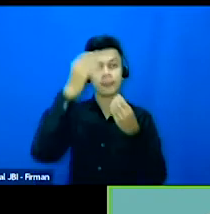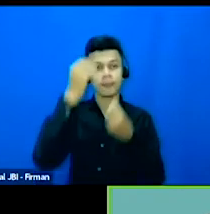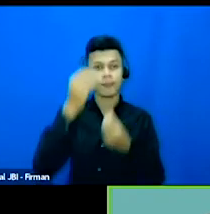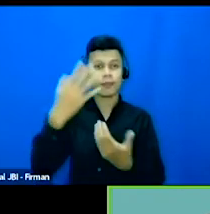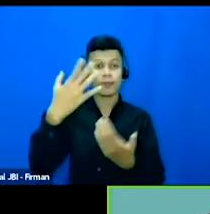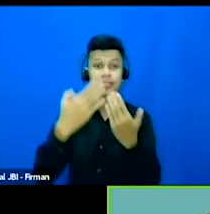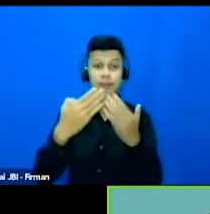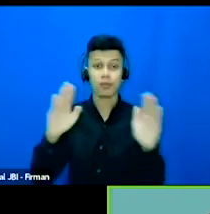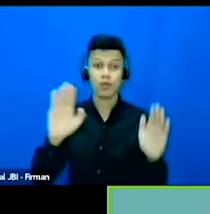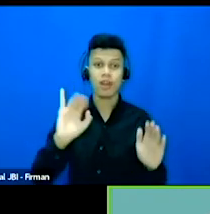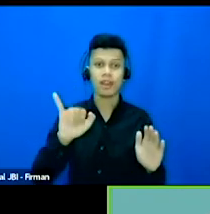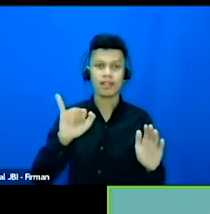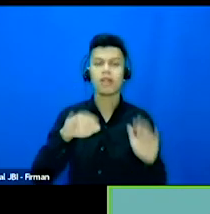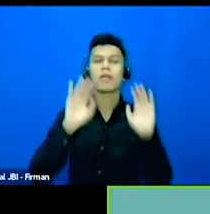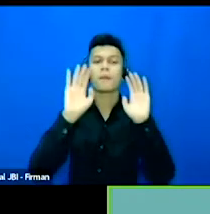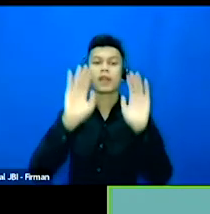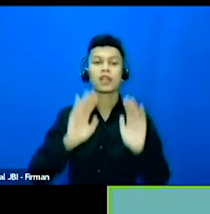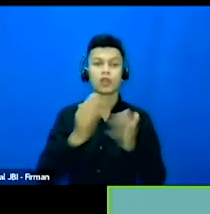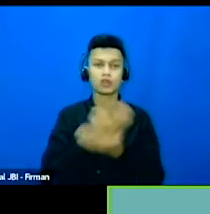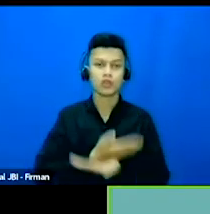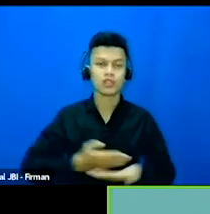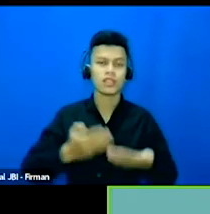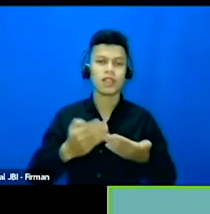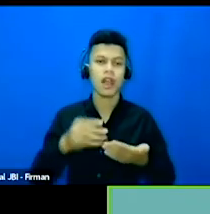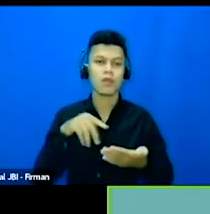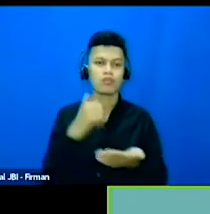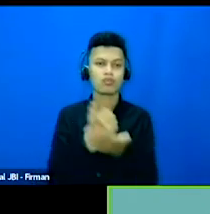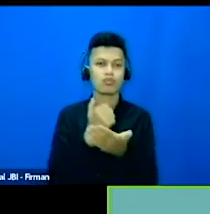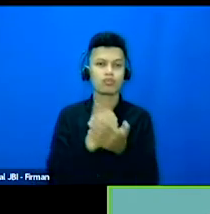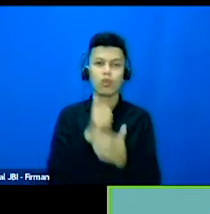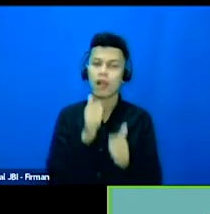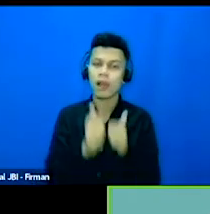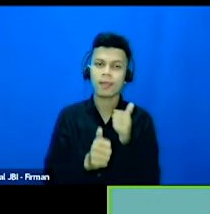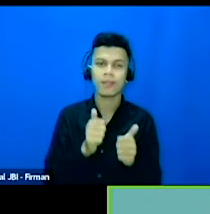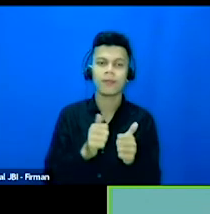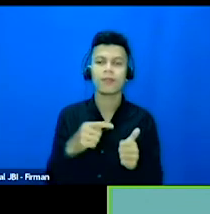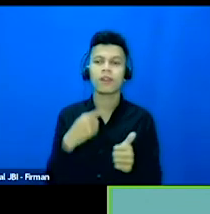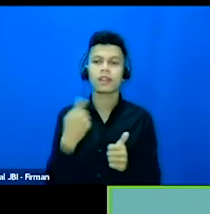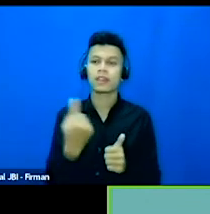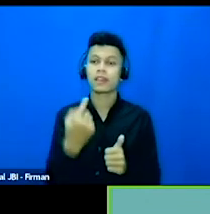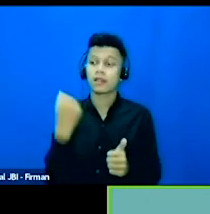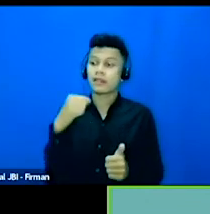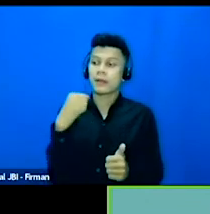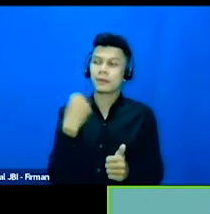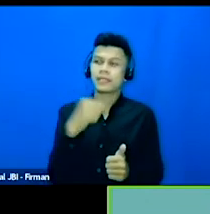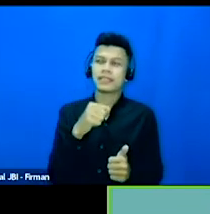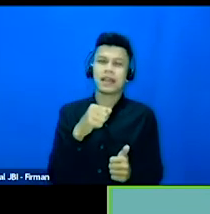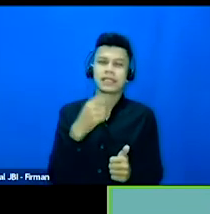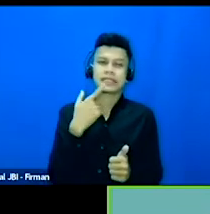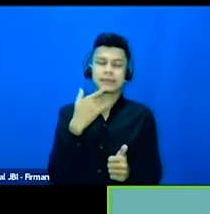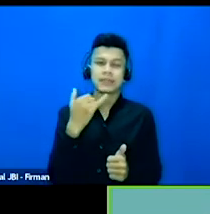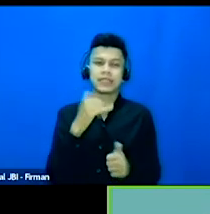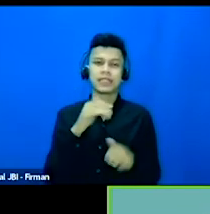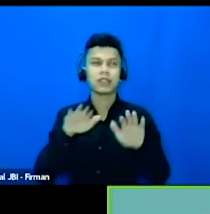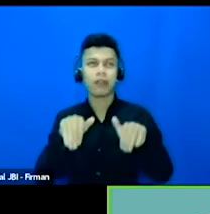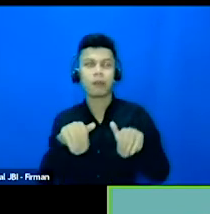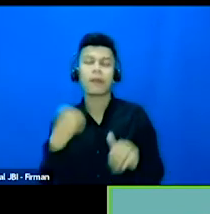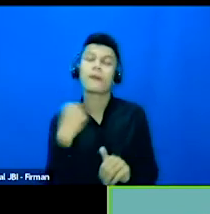Ya gimana medsos sangat sangat sangat aktif Saya juga tidak bisa Menutup Mata bahwa